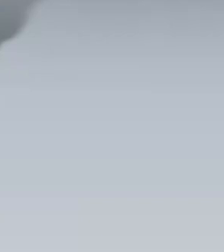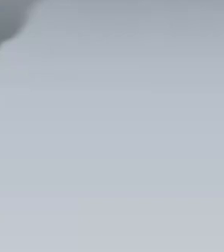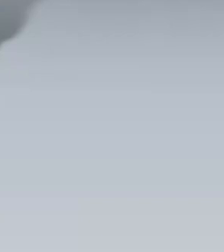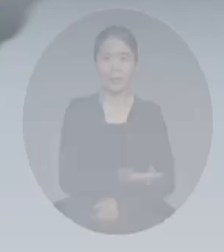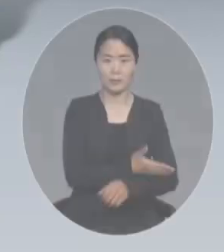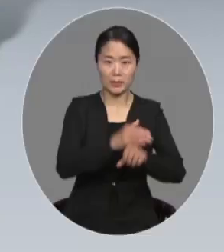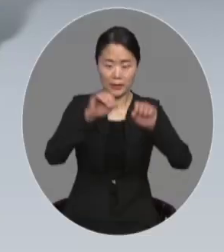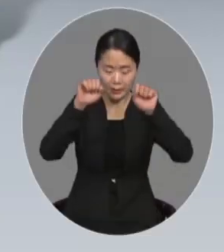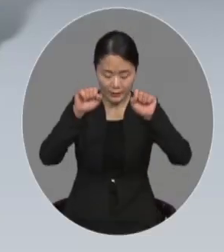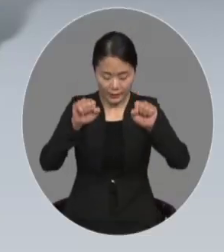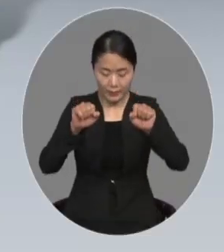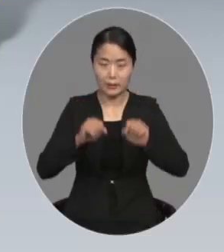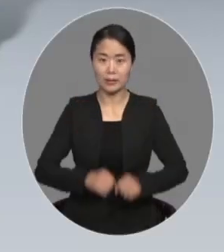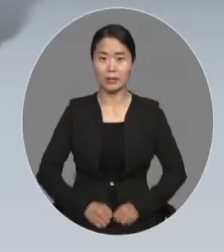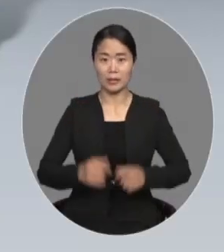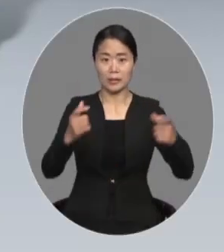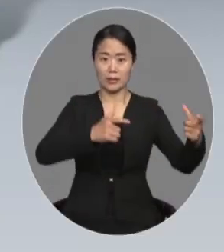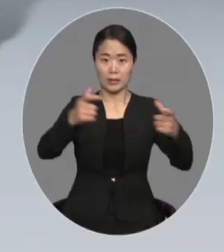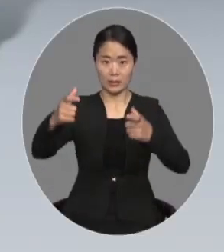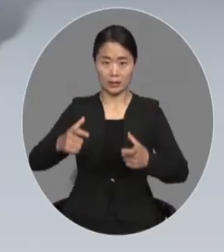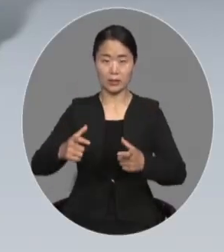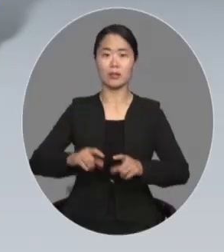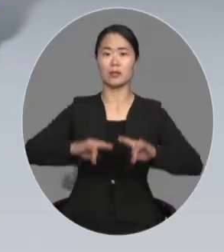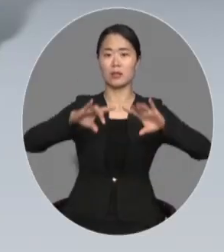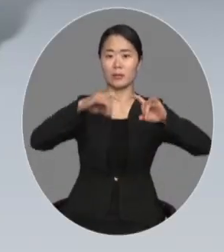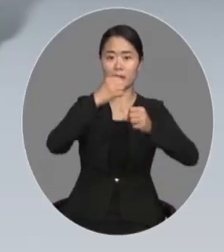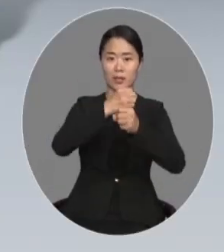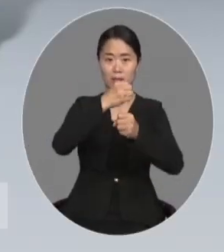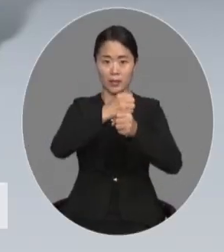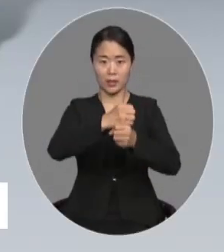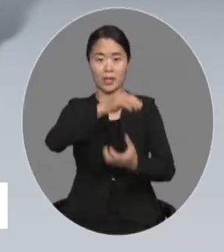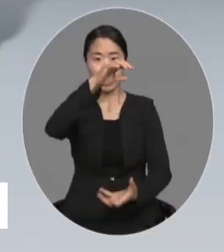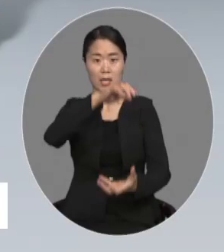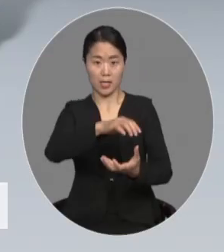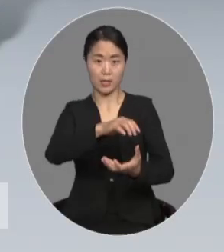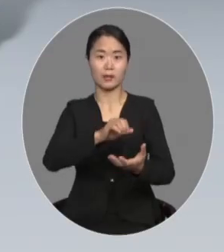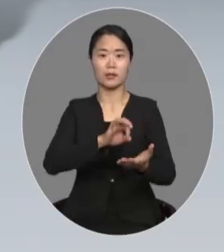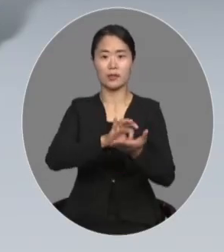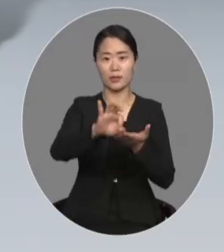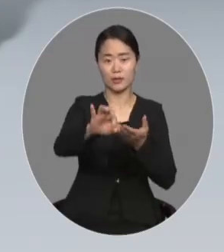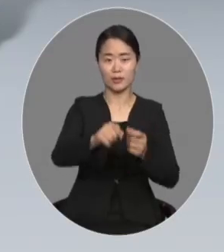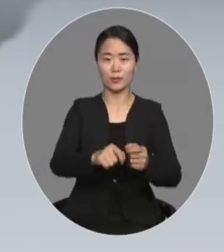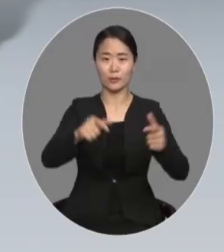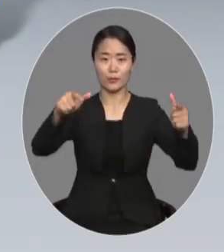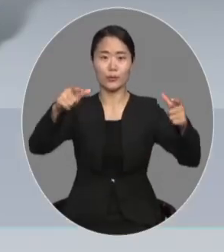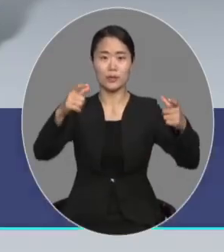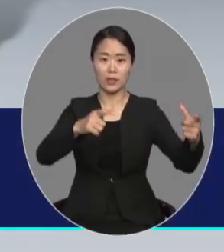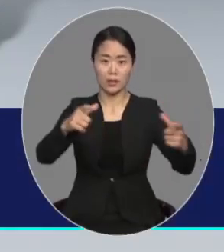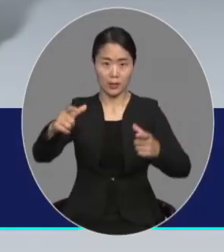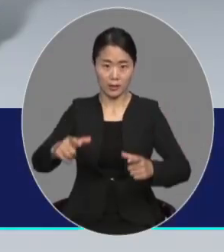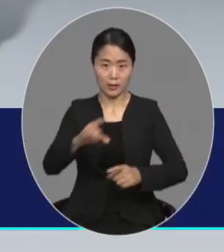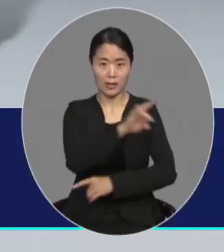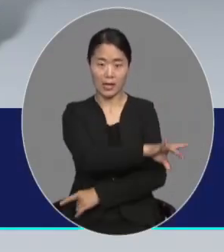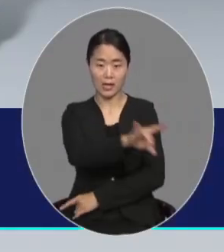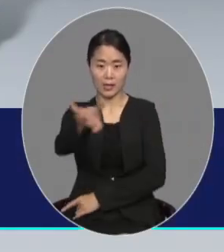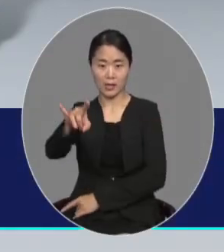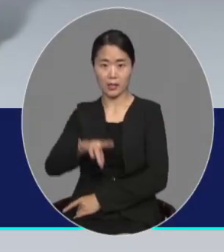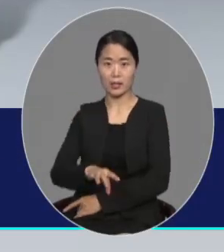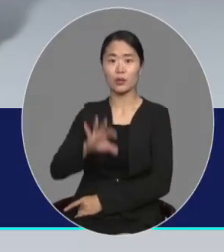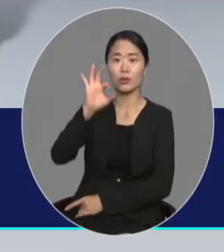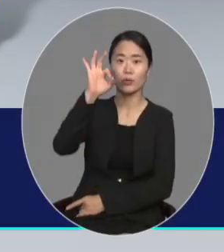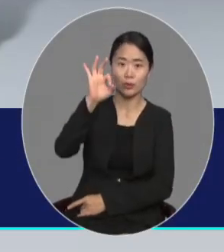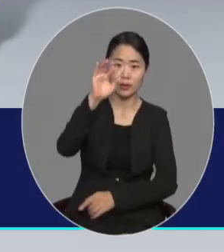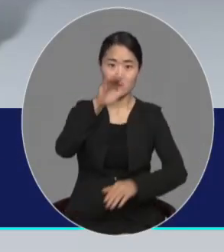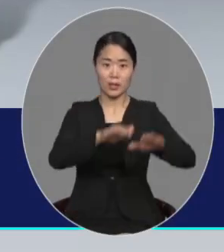여러분 안녕하십니까? 지역 단위로 전력의 생산과 소비를 활성화하고 지역별로 전력 가격에 차등을